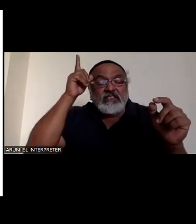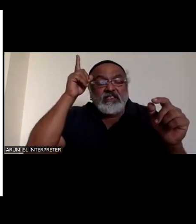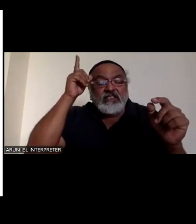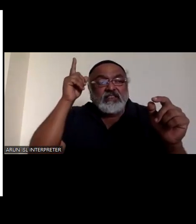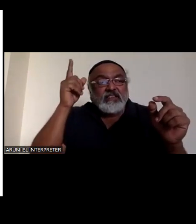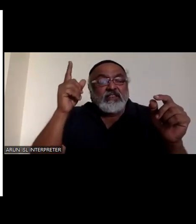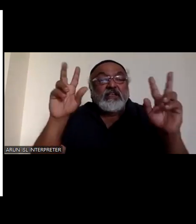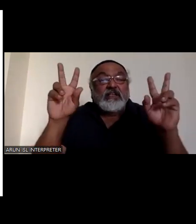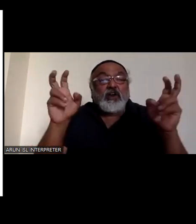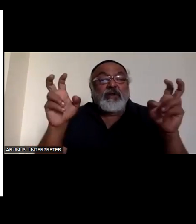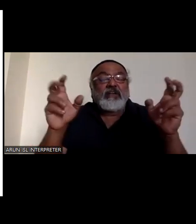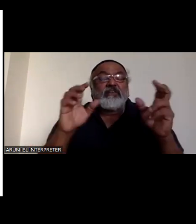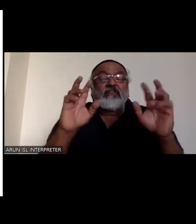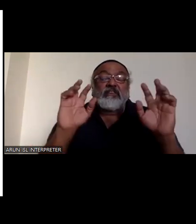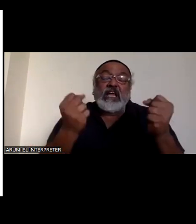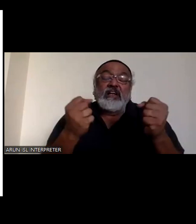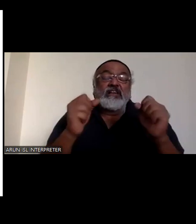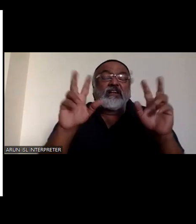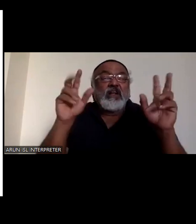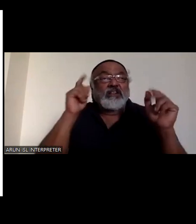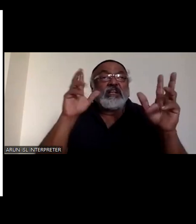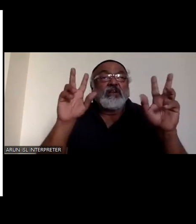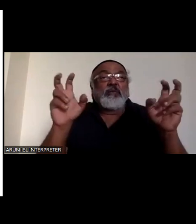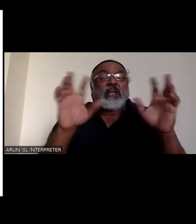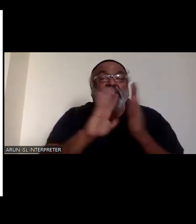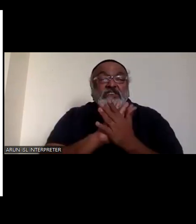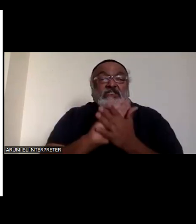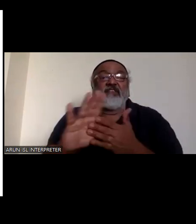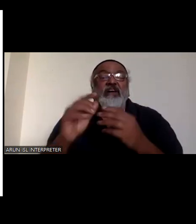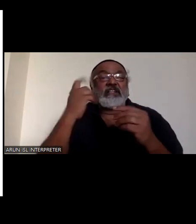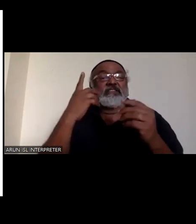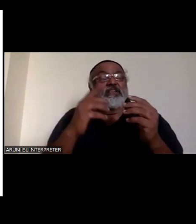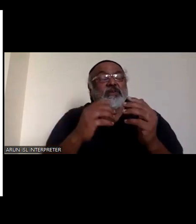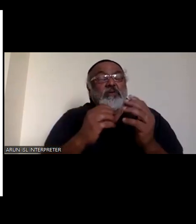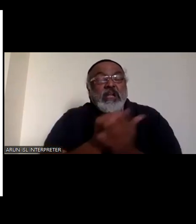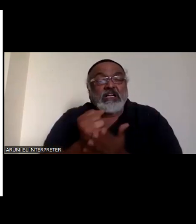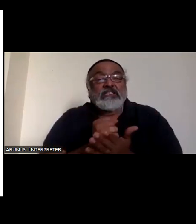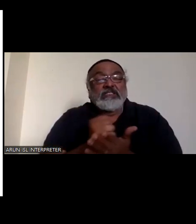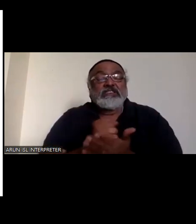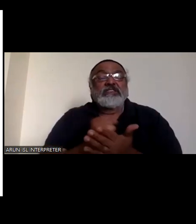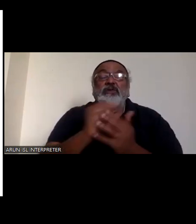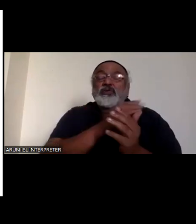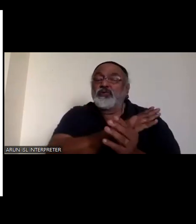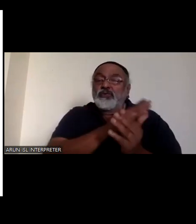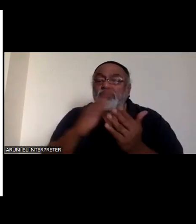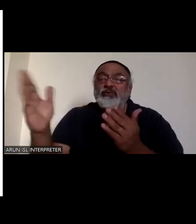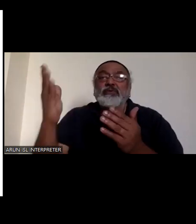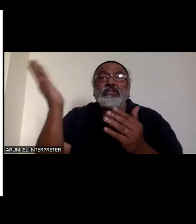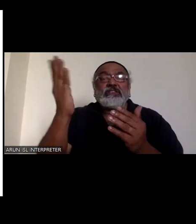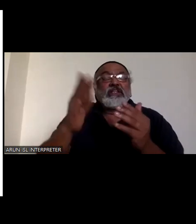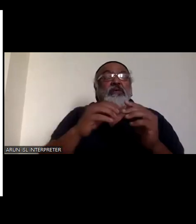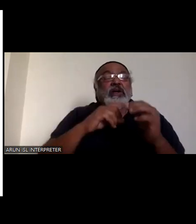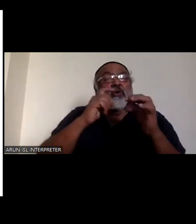द टॉपिक्स क्लियरली. तो यहाँ पे कोशिश यही रहेगी कि पूरे सत्र के दौरान मैं